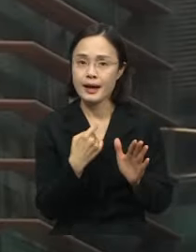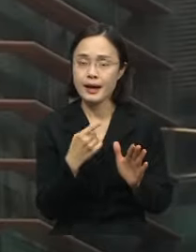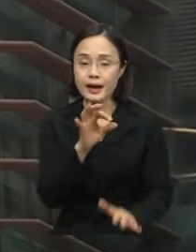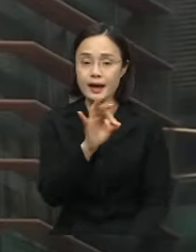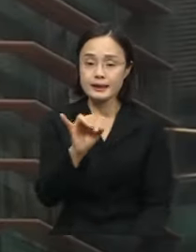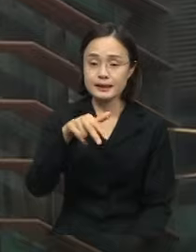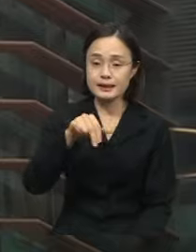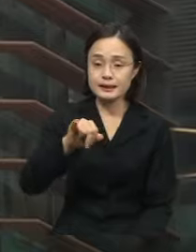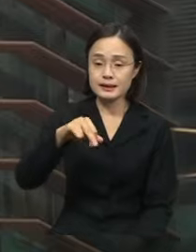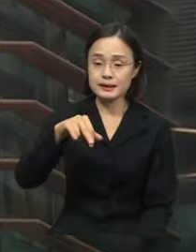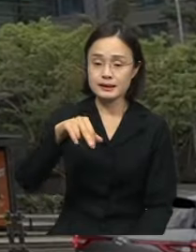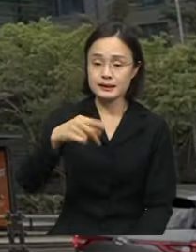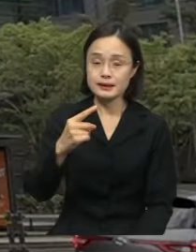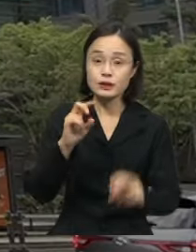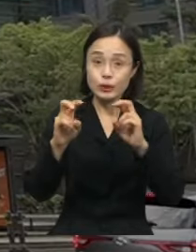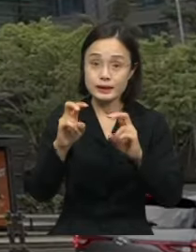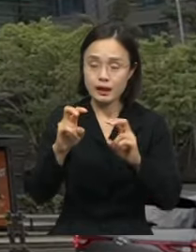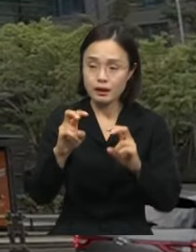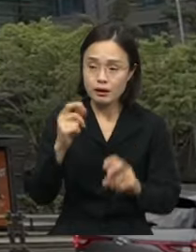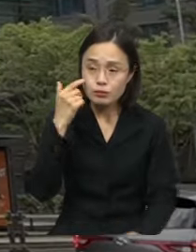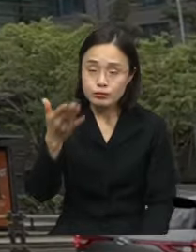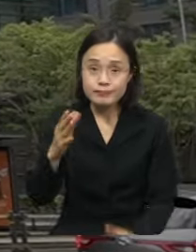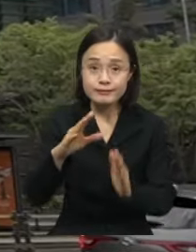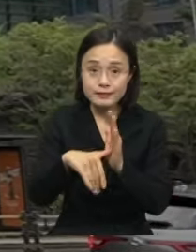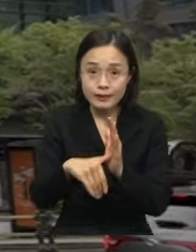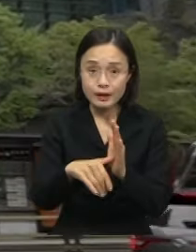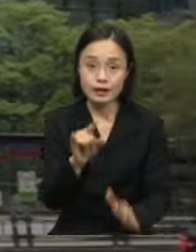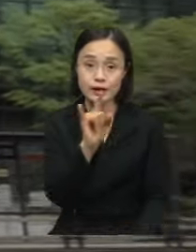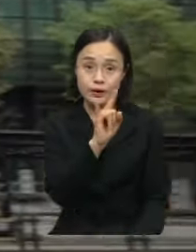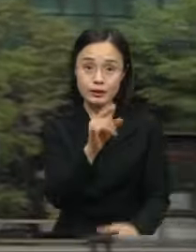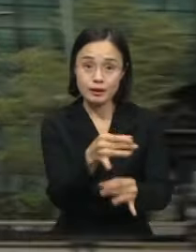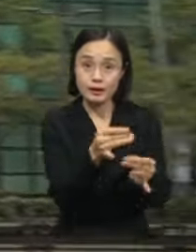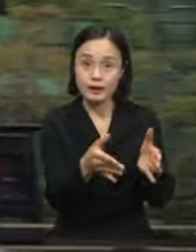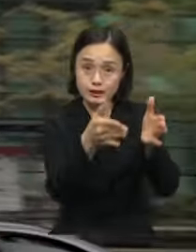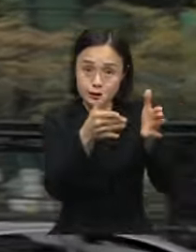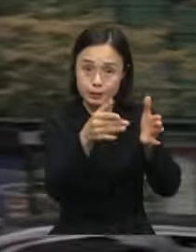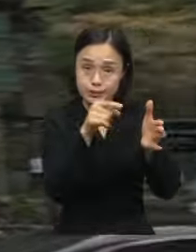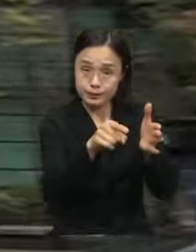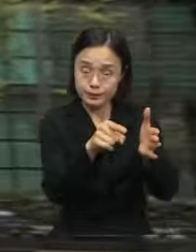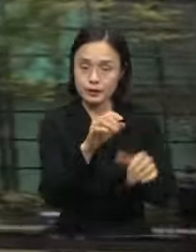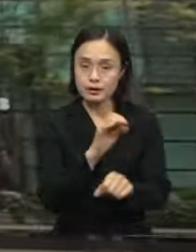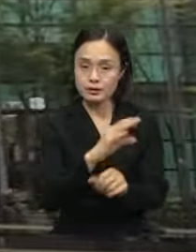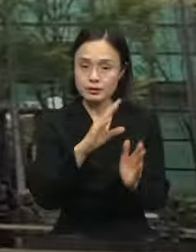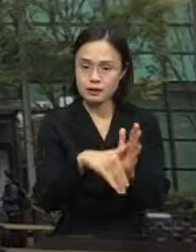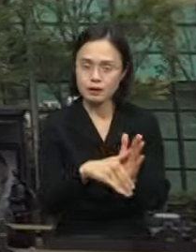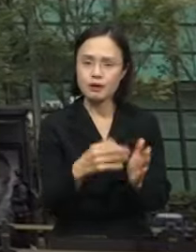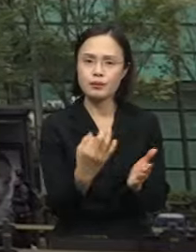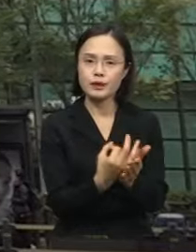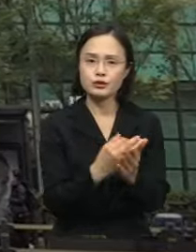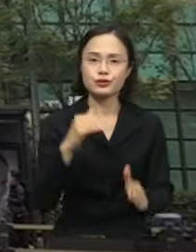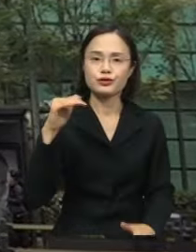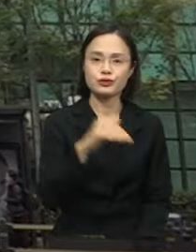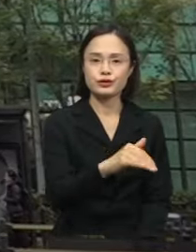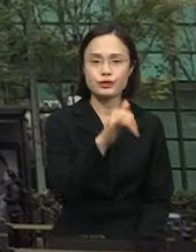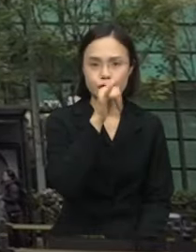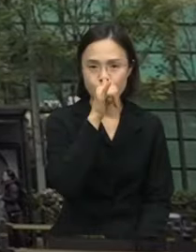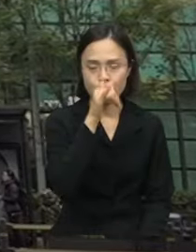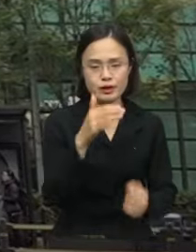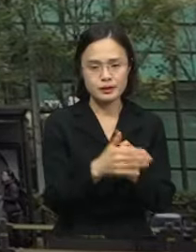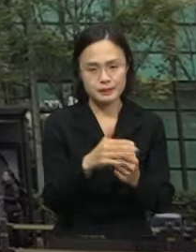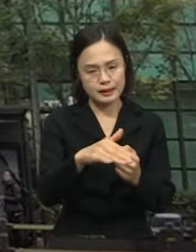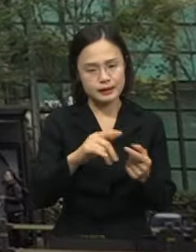자산운영 측에 확인한 결과 현대백화점 디큐브 시티 소유 지분 인수 당시 매출 악화와 인근 쇼핑몰에 집중하기 위해